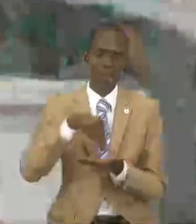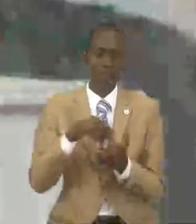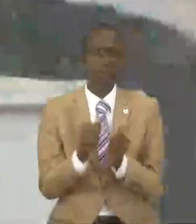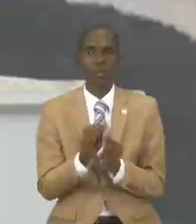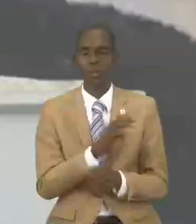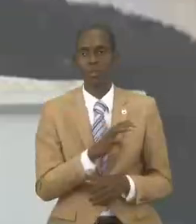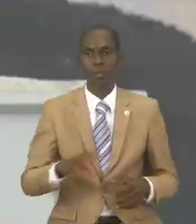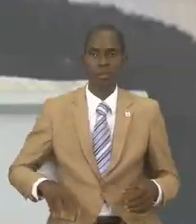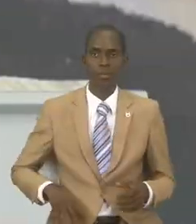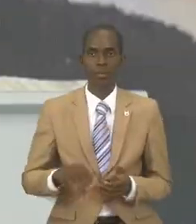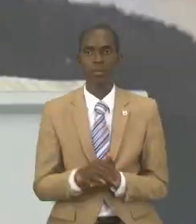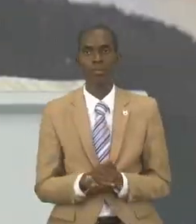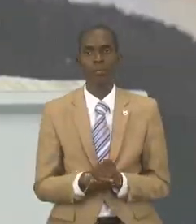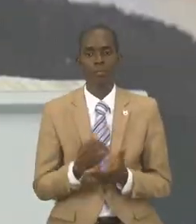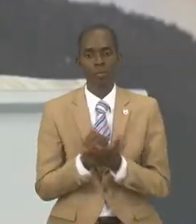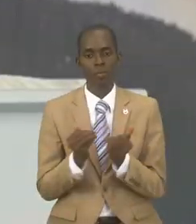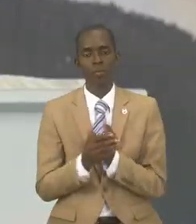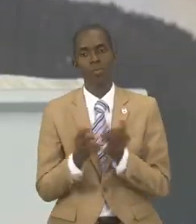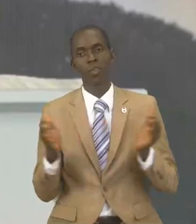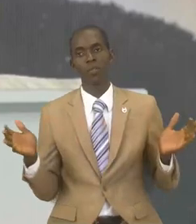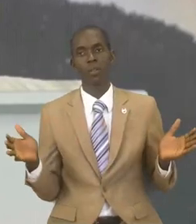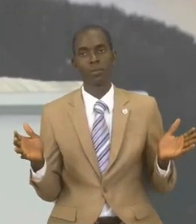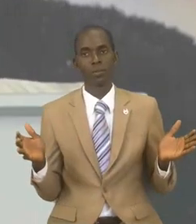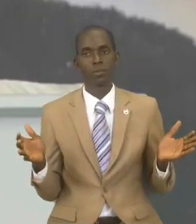Ressuscité avec Christ, crucifié,